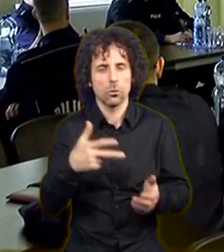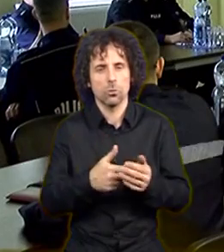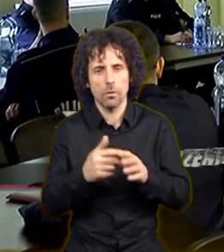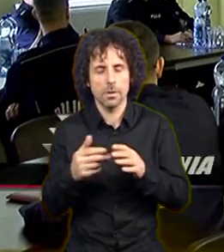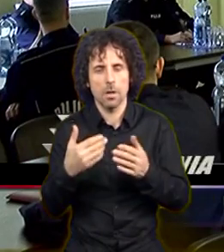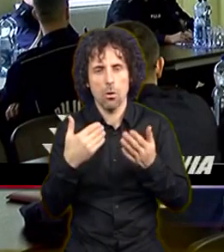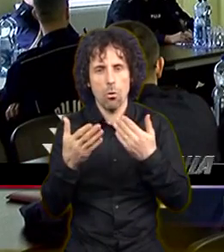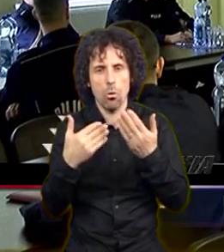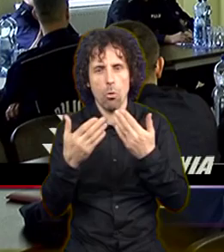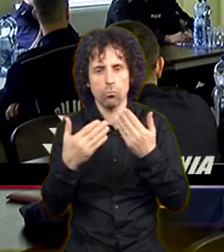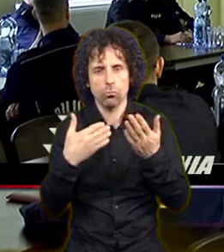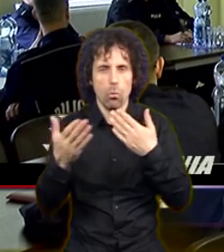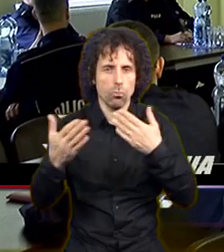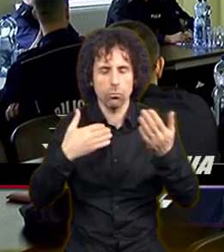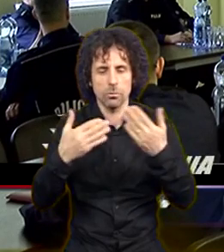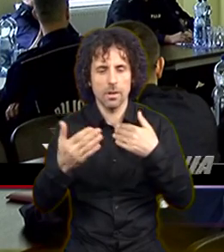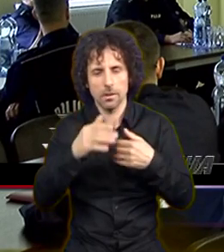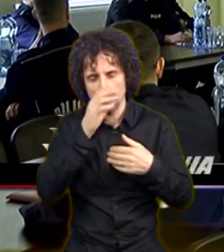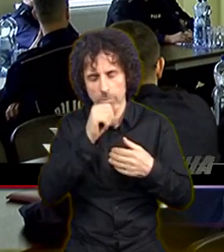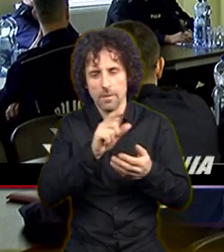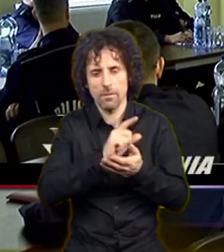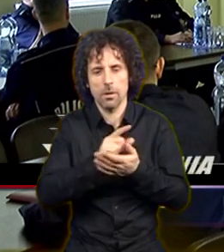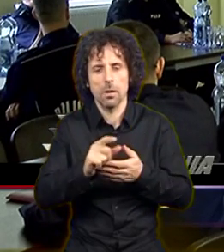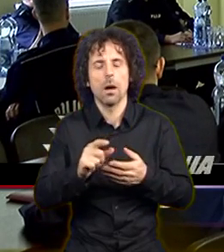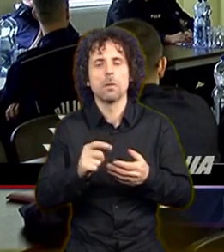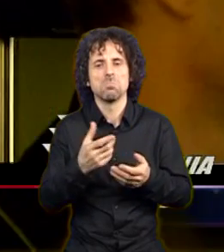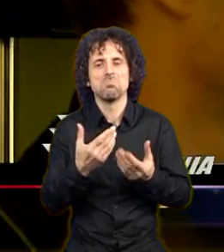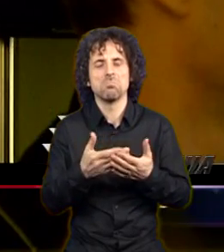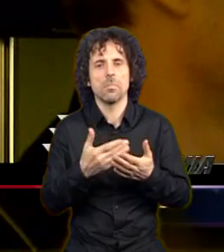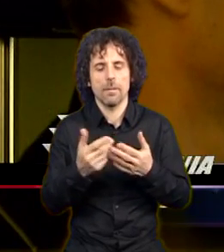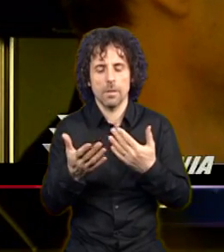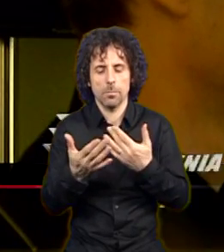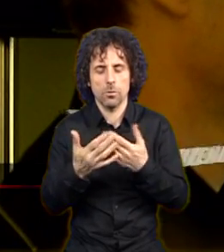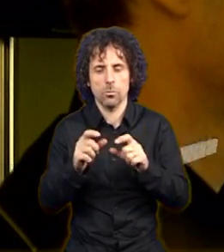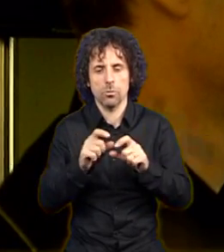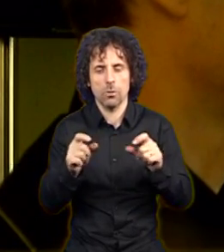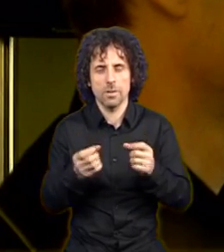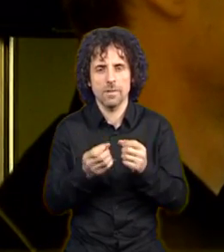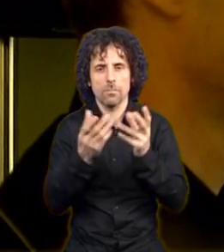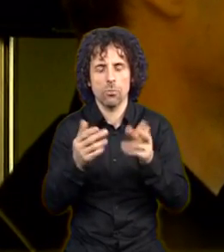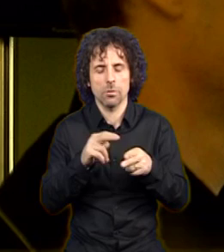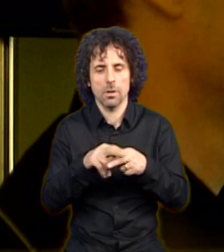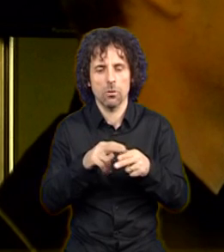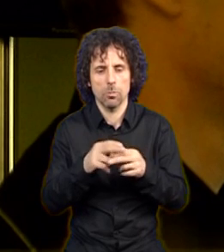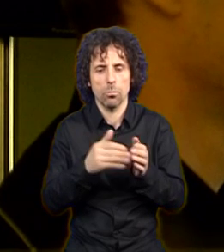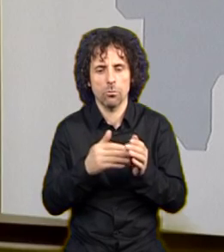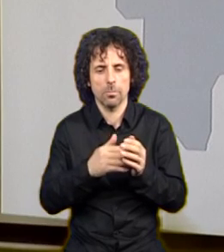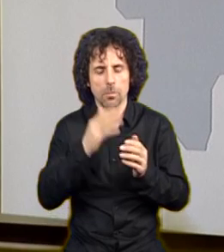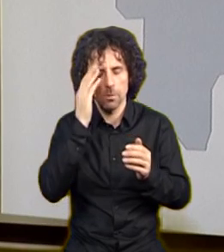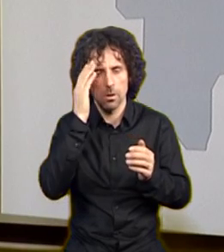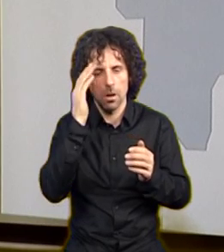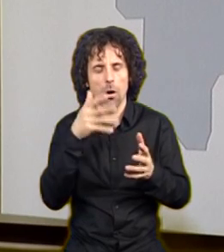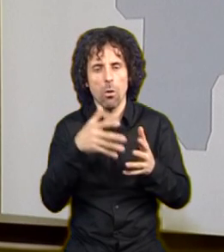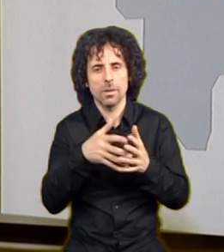3 tysiące konsultacji w całym kraju, w Zabrzu ma ich być 12, a wszystko po to, by w najbliższym czasie stworzyć narzędzie